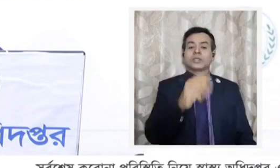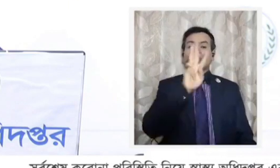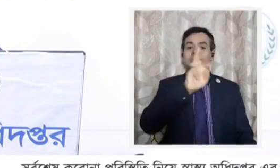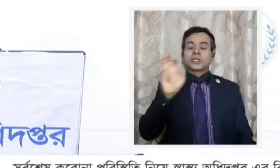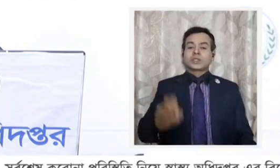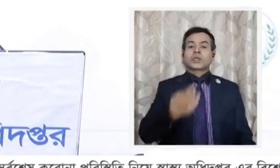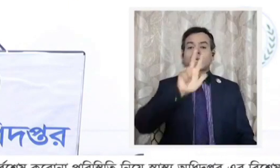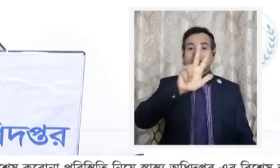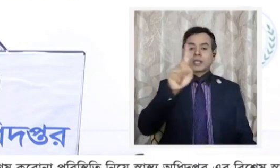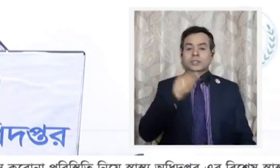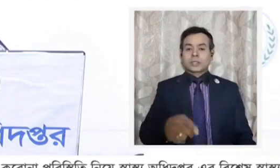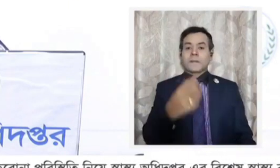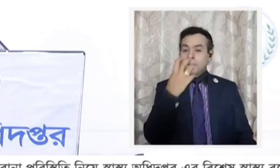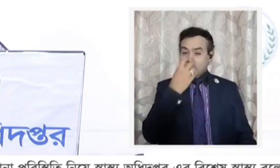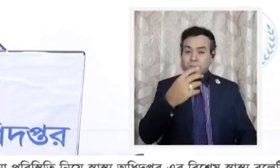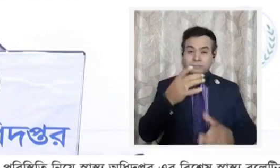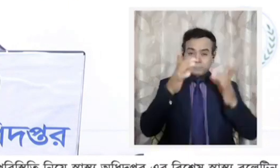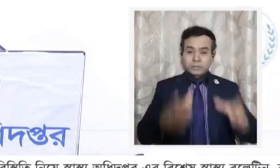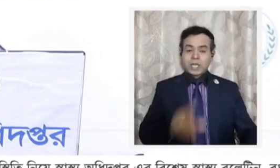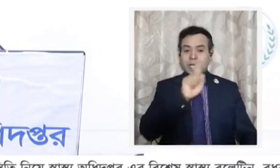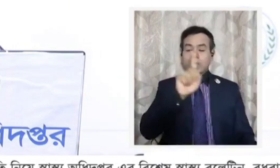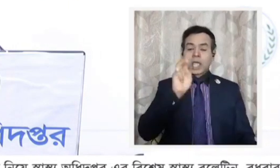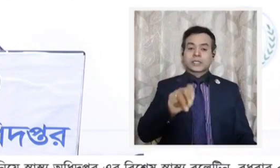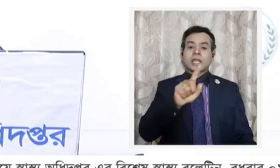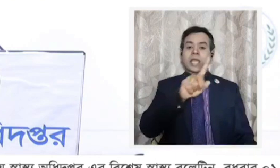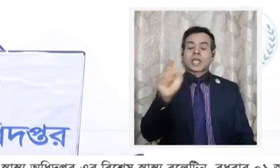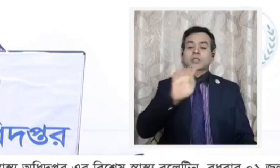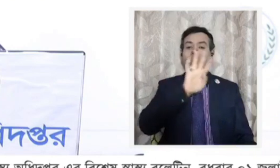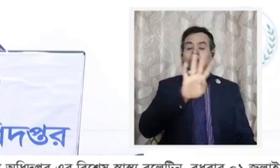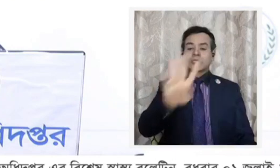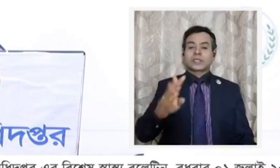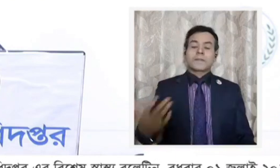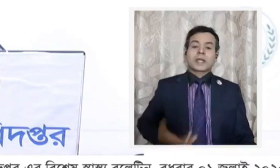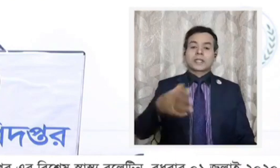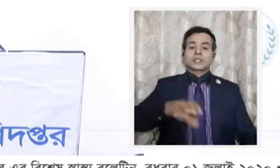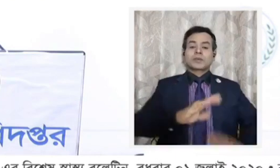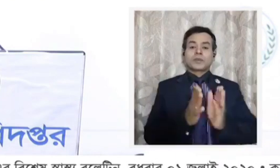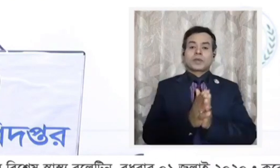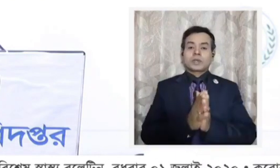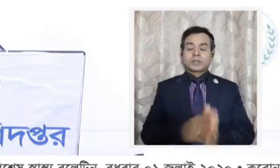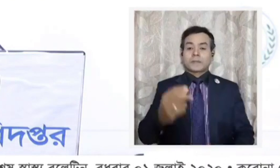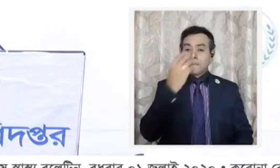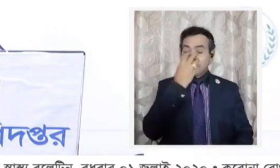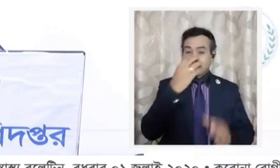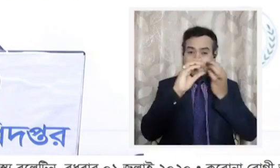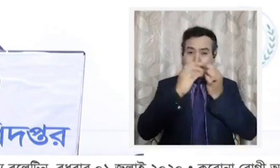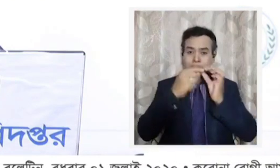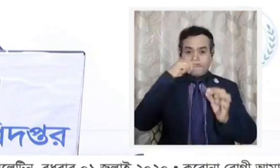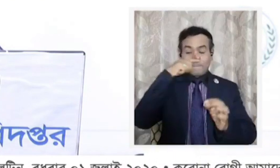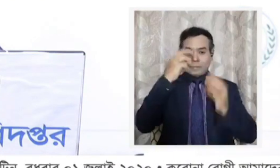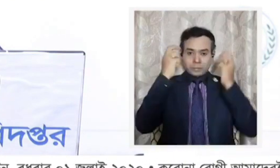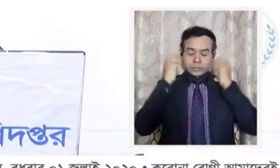14,748টি এবং সারা দেশে আইসিইউ শয্যার সংখ্যা 381টি, সারা দেশে অক্সিজেন সিলিন্ডারের সংখ্যা